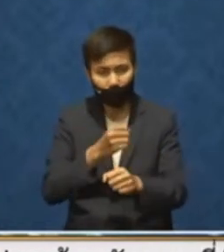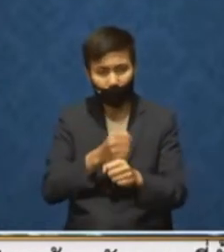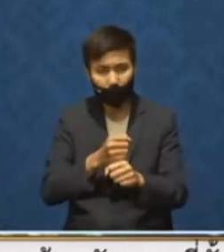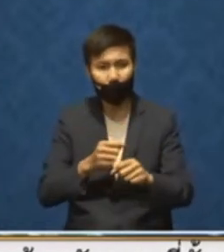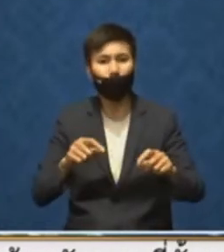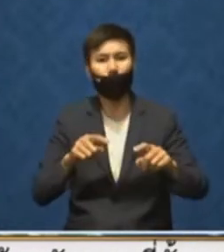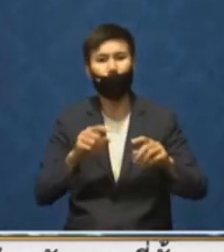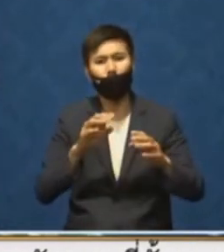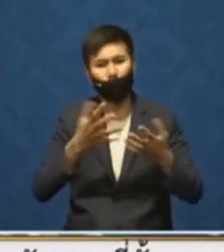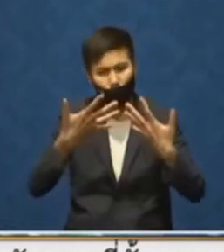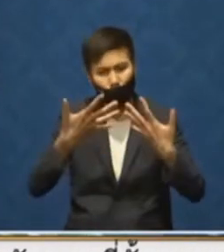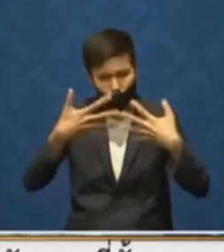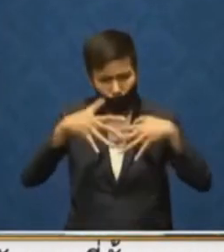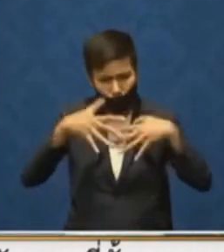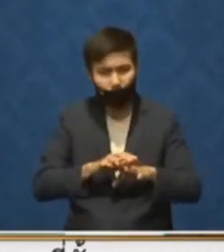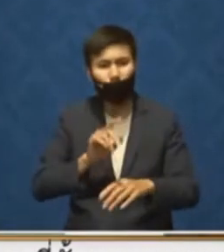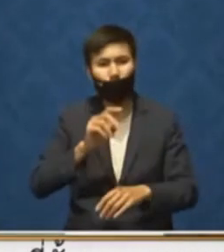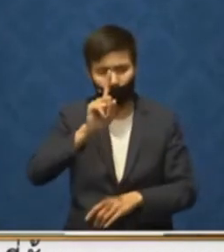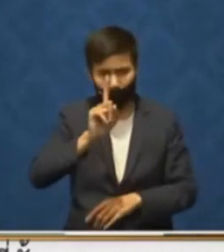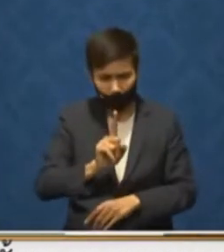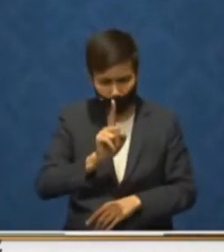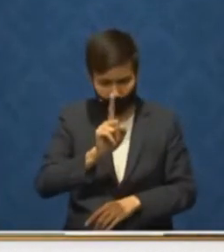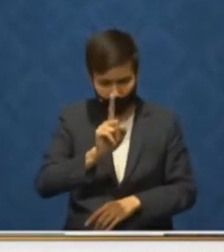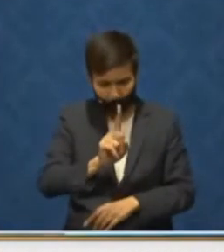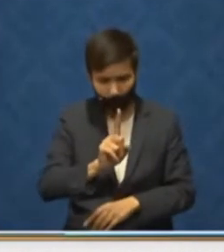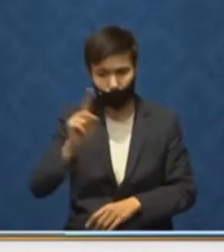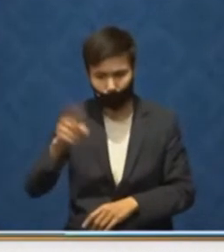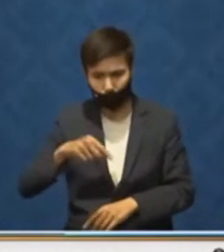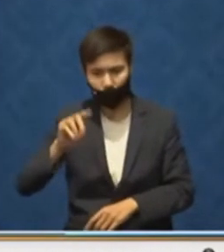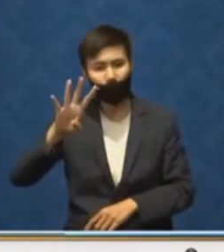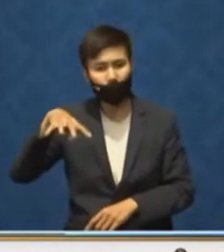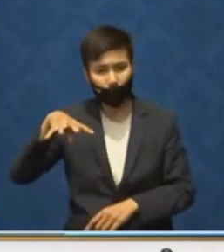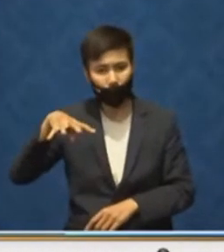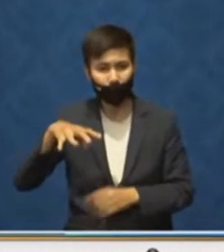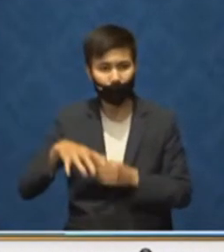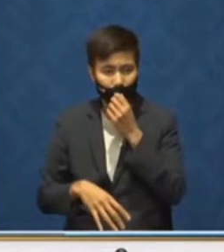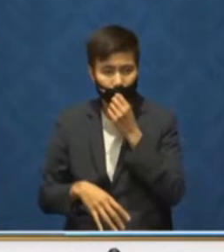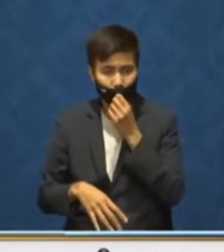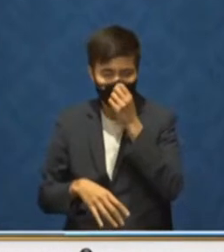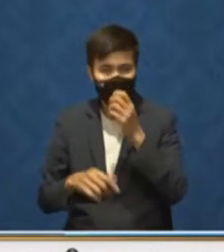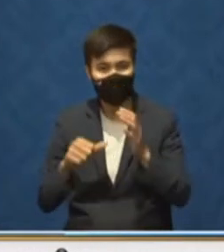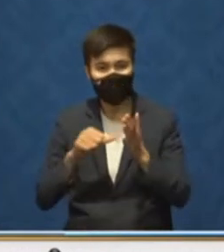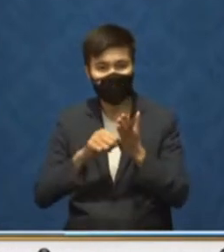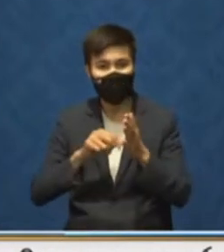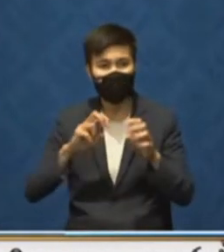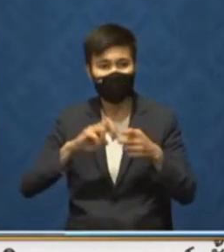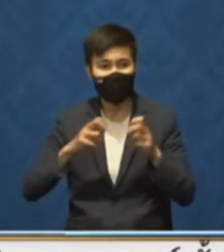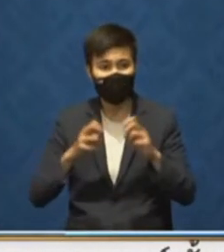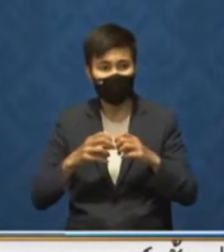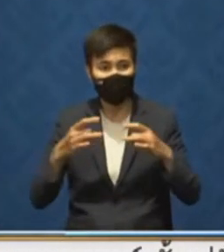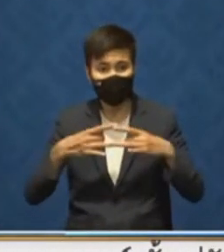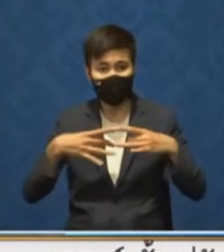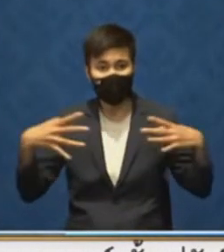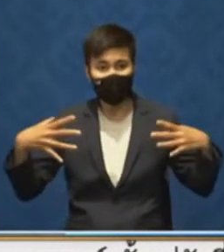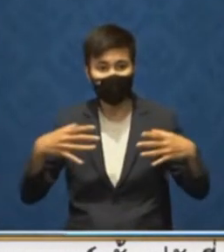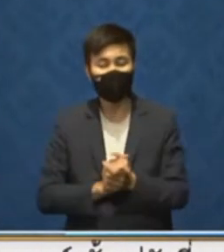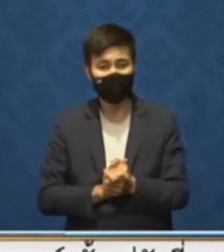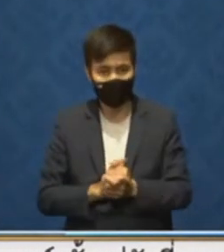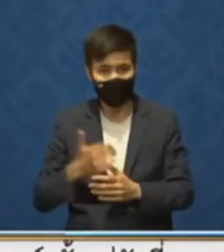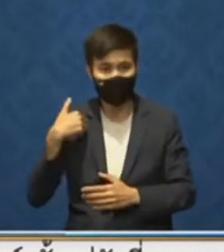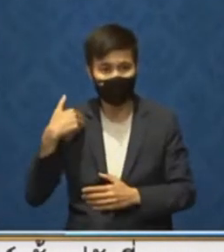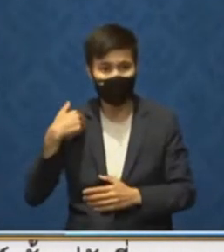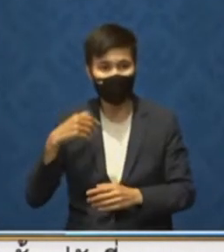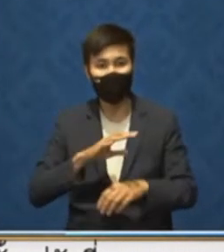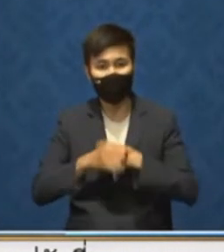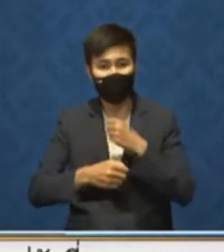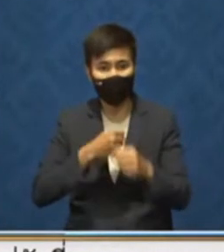รัฐแบบบูรณาการเมื่อทนต่อ 4000อันนี้มาความหมายอีกอันนึงก็คือเพื่อแก้ปัญหาความขัดแย้งบนที่ 1ใน 3ของประเทศที่มียาปลา